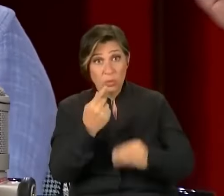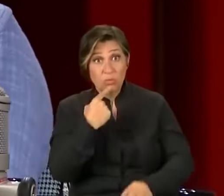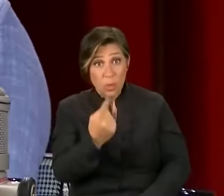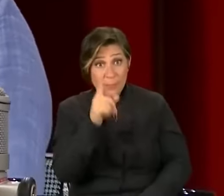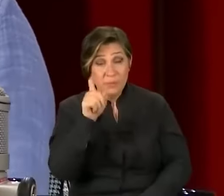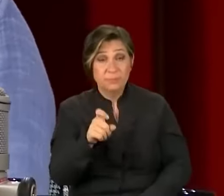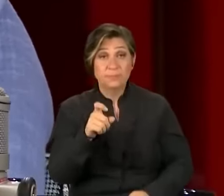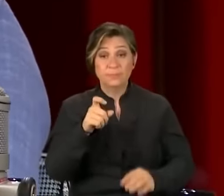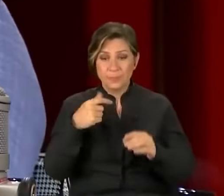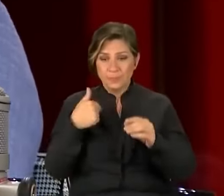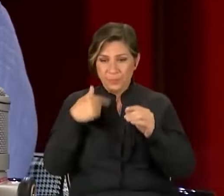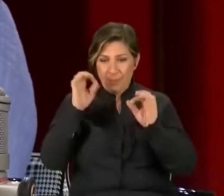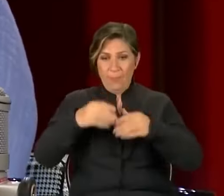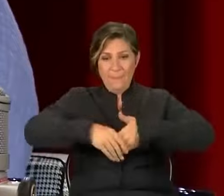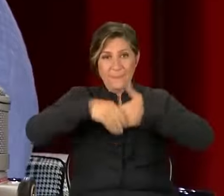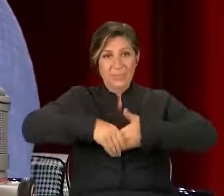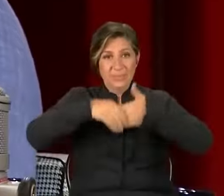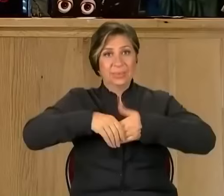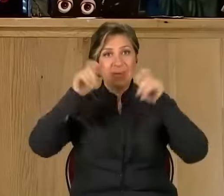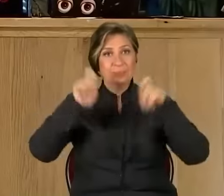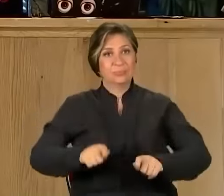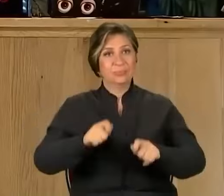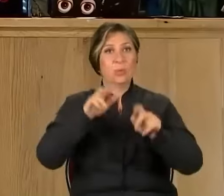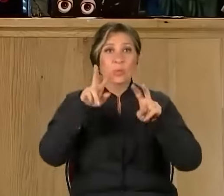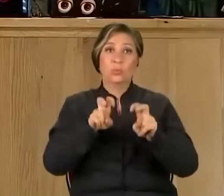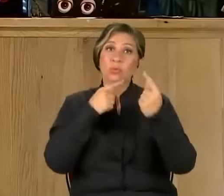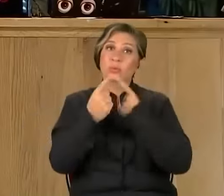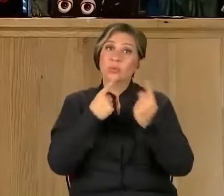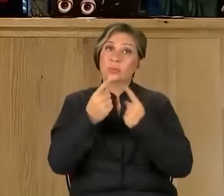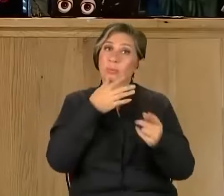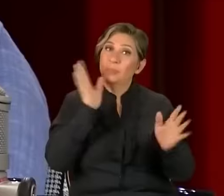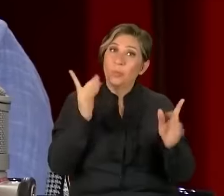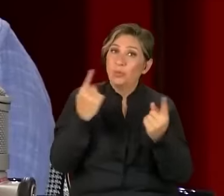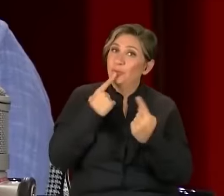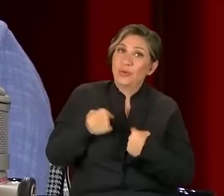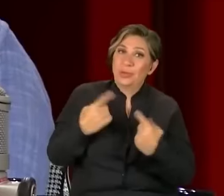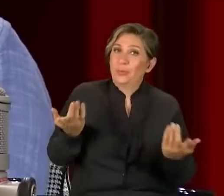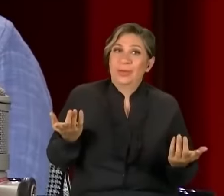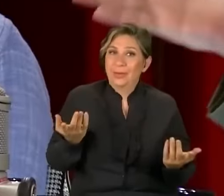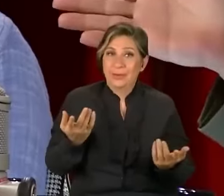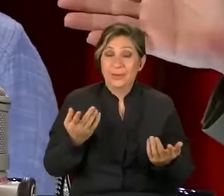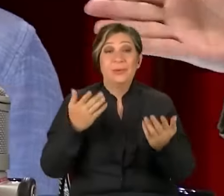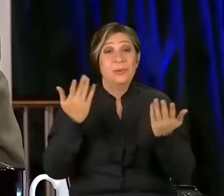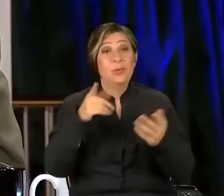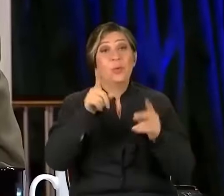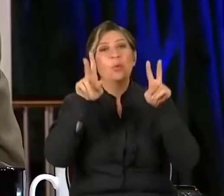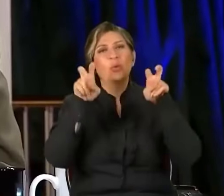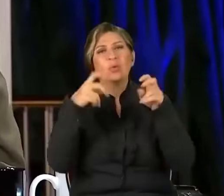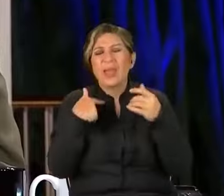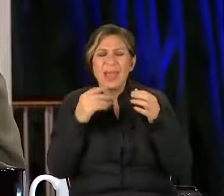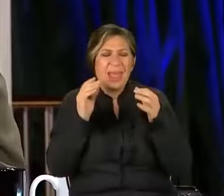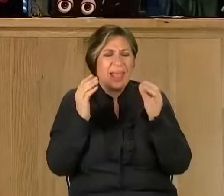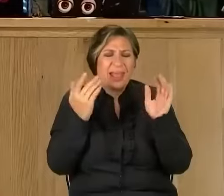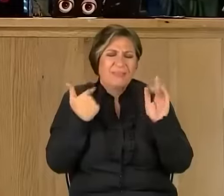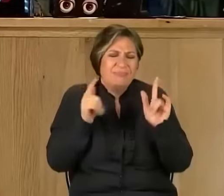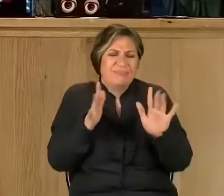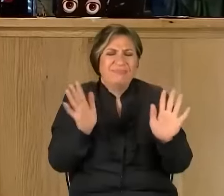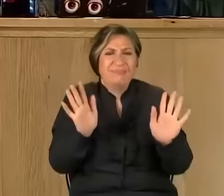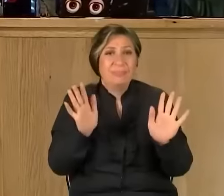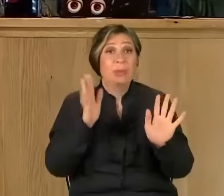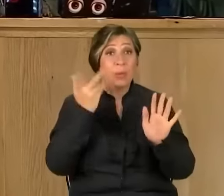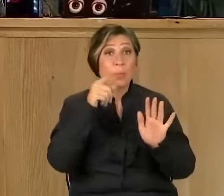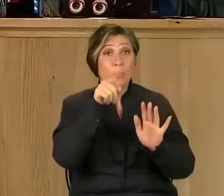mı? Sezon başında pazarlık yaptıkları zaman oturup konuşuruz herhalde. Bilmiyorum. Söylemiyorlar yani. Evet, ama o konuyla hiç ilgilenmiyorum. Ama, ama bir şey